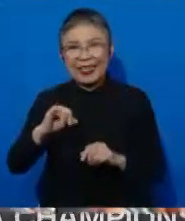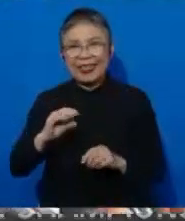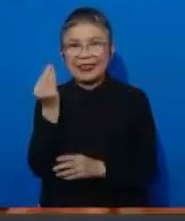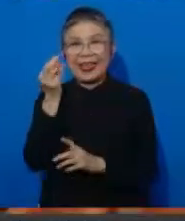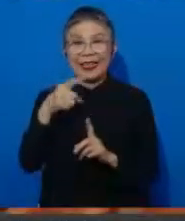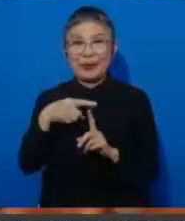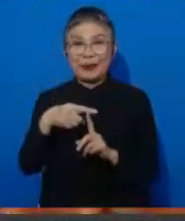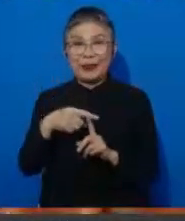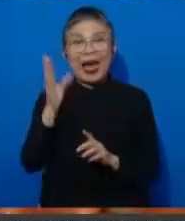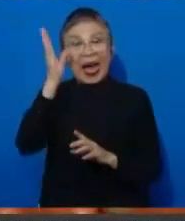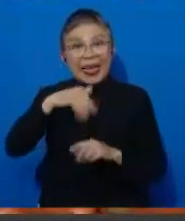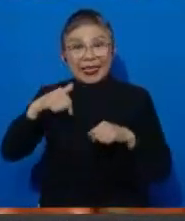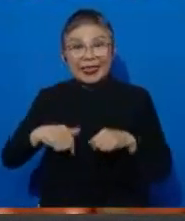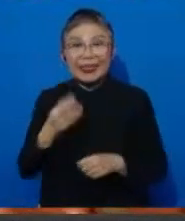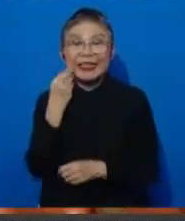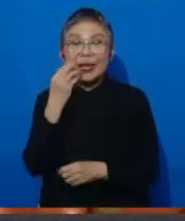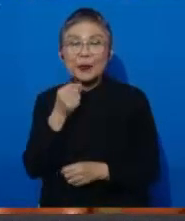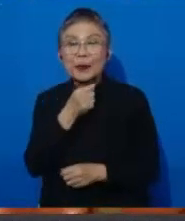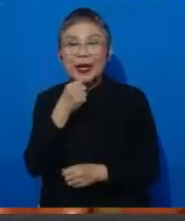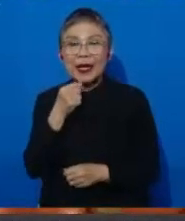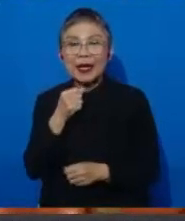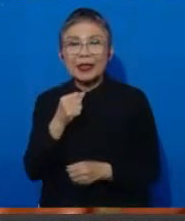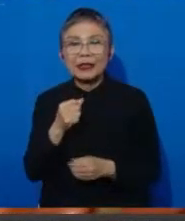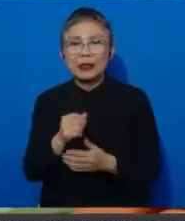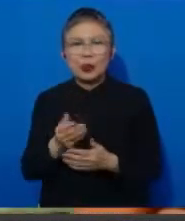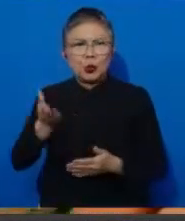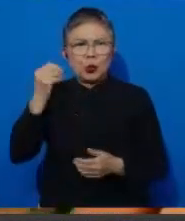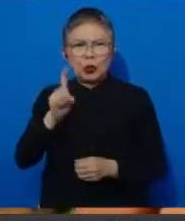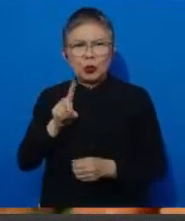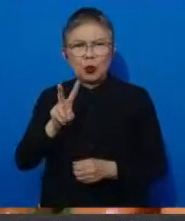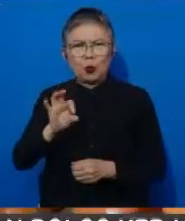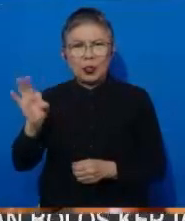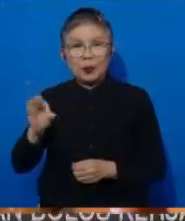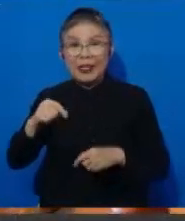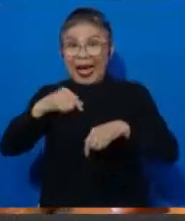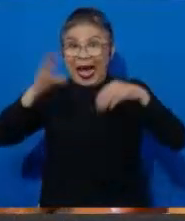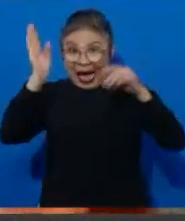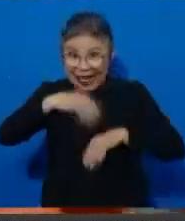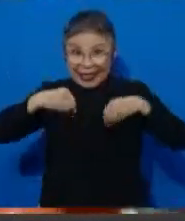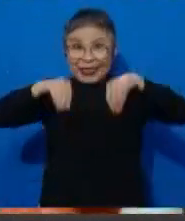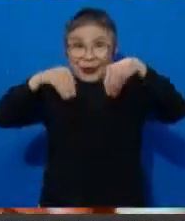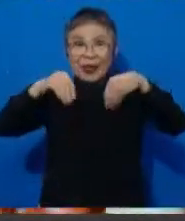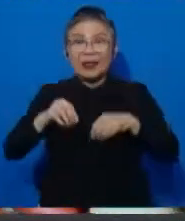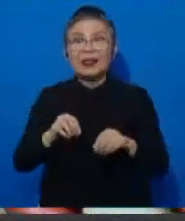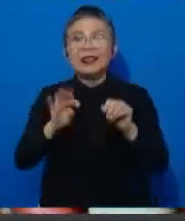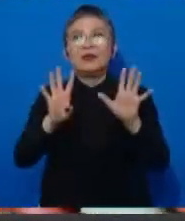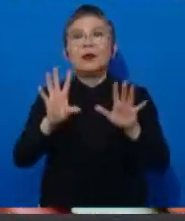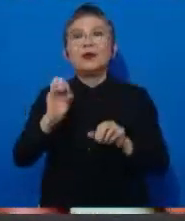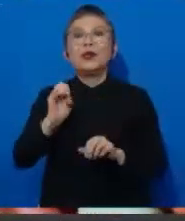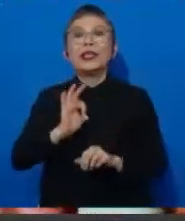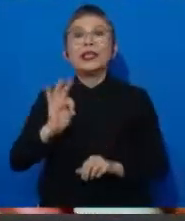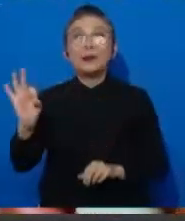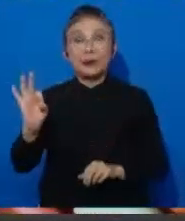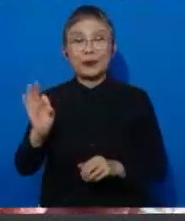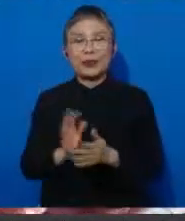Timur, Selasa pagi. Harga cabai rawit merah yang sempat di angka Rp120.000 per kilonya, kini menjadi Rp90.000,